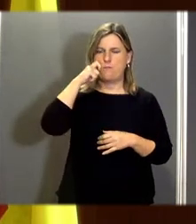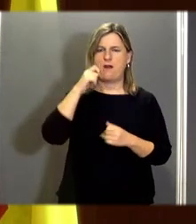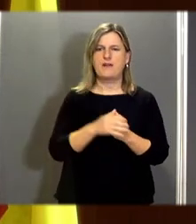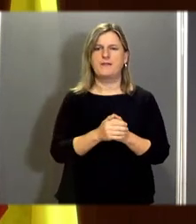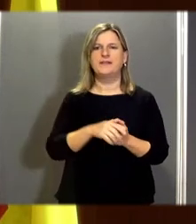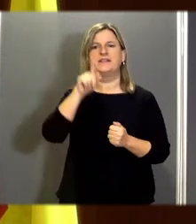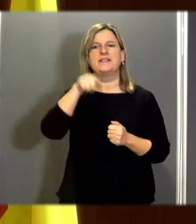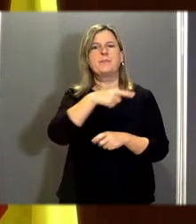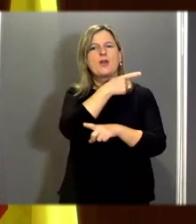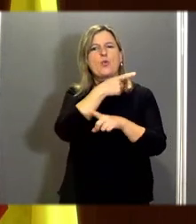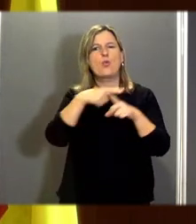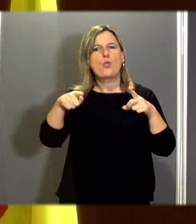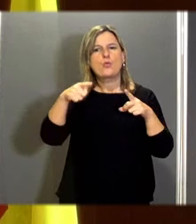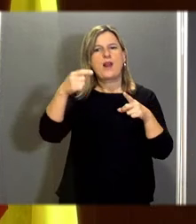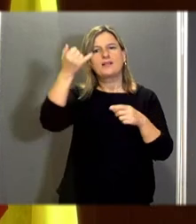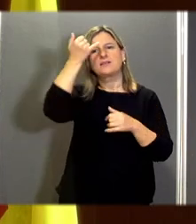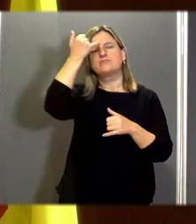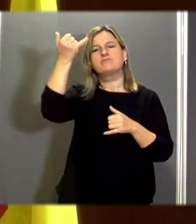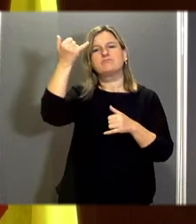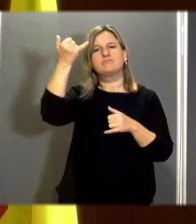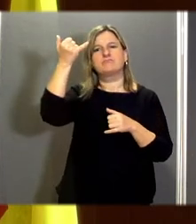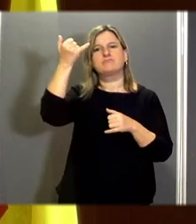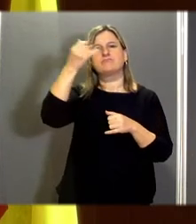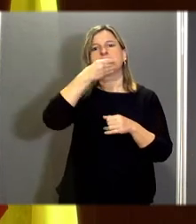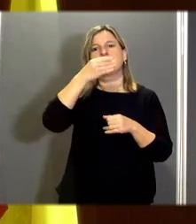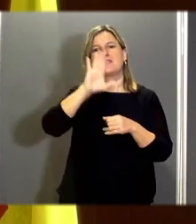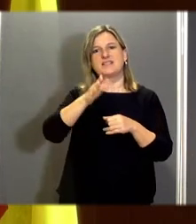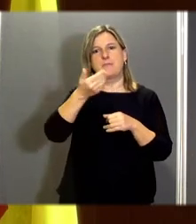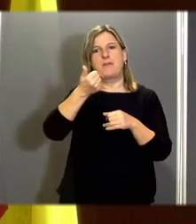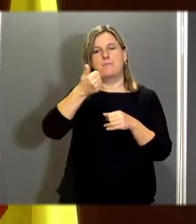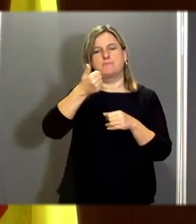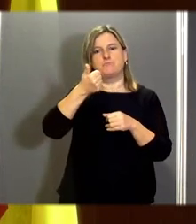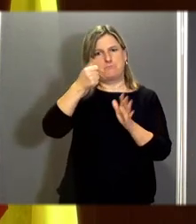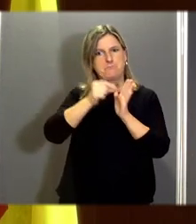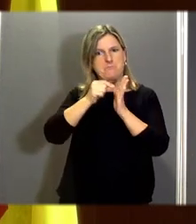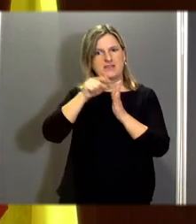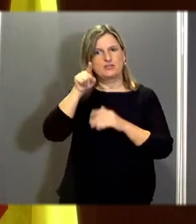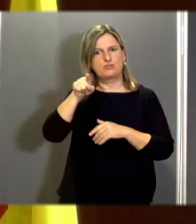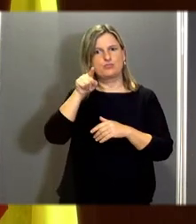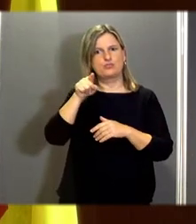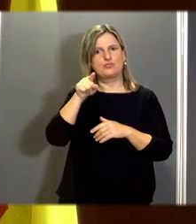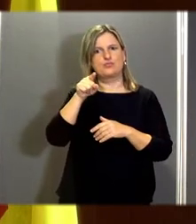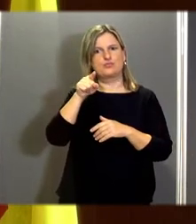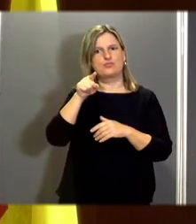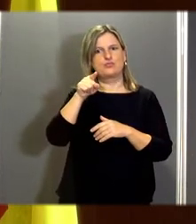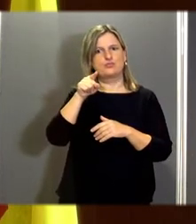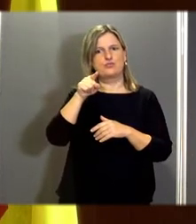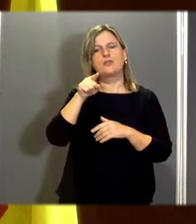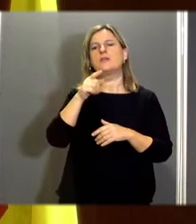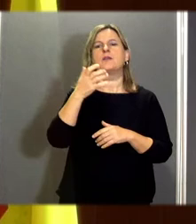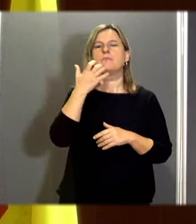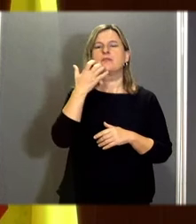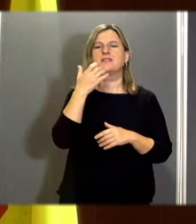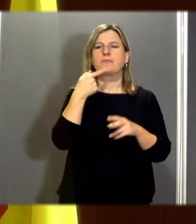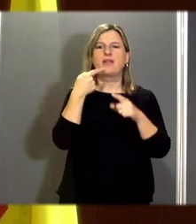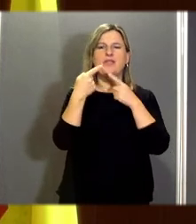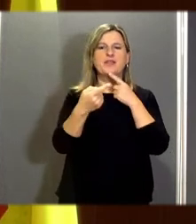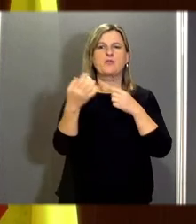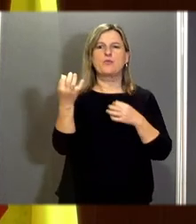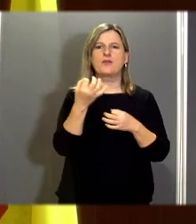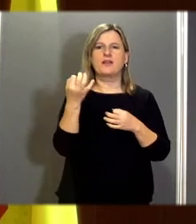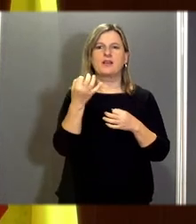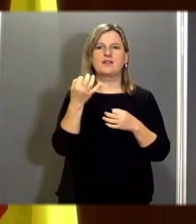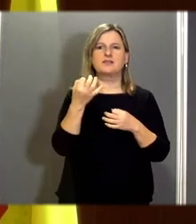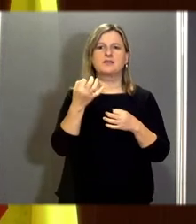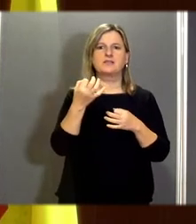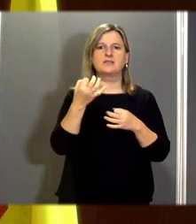que gairebé diria que va prevaldre, potser en aquell moment, de fet entre ponents, per exemple, que deia res no aturarà